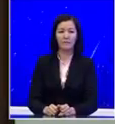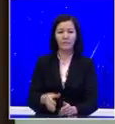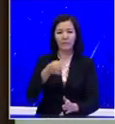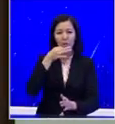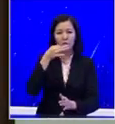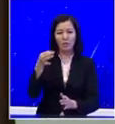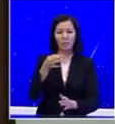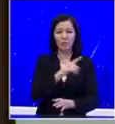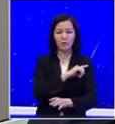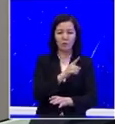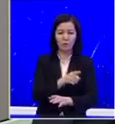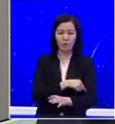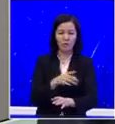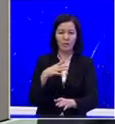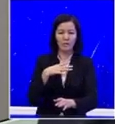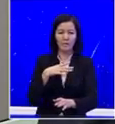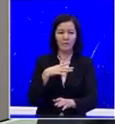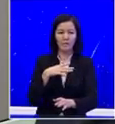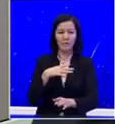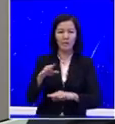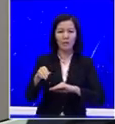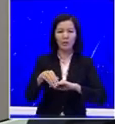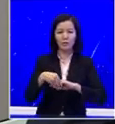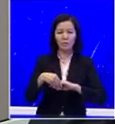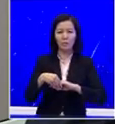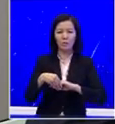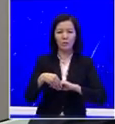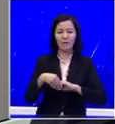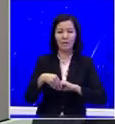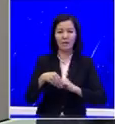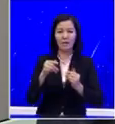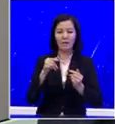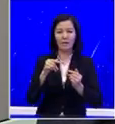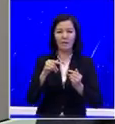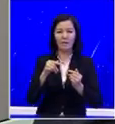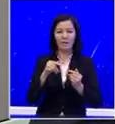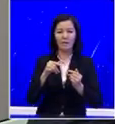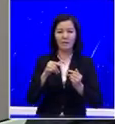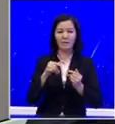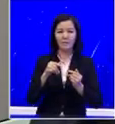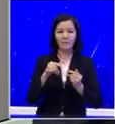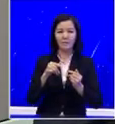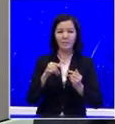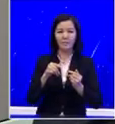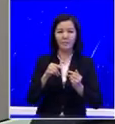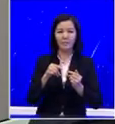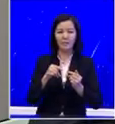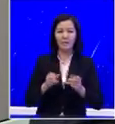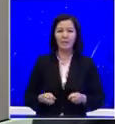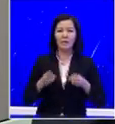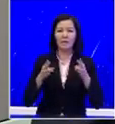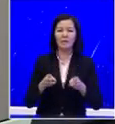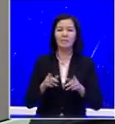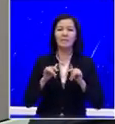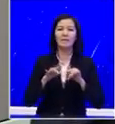Жауапкершілік күшейтілді. Мынандай жемқорлыққа түсіп тұрса, өзі қылмыс іс қозғалып және